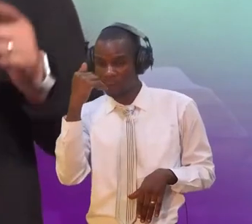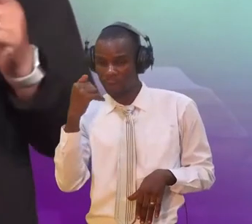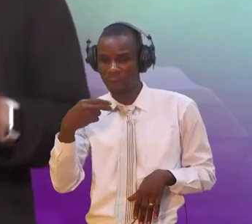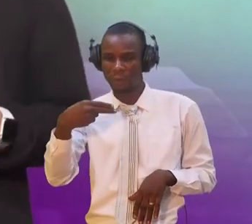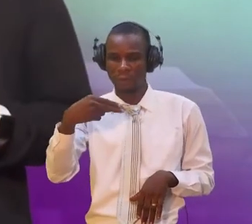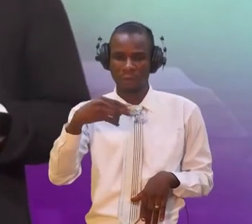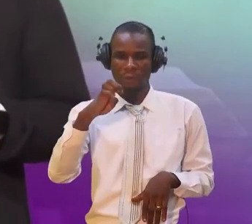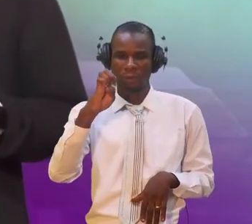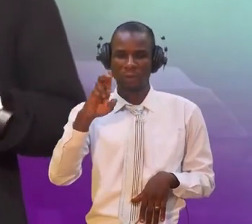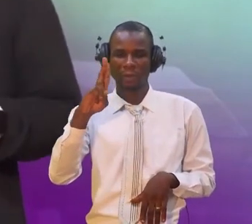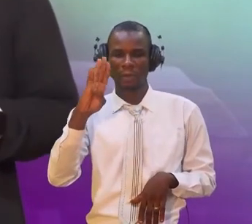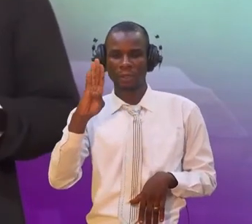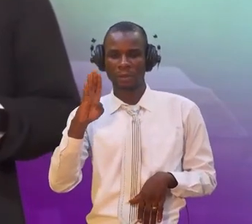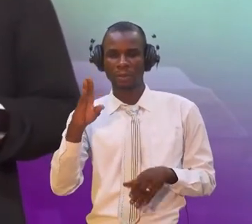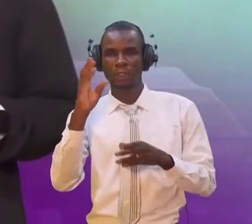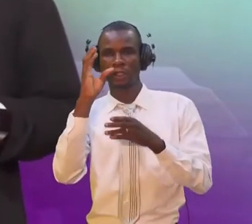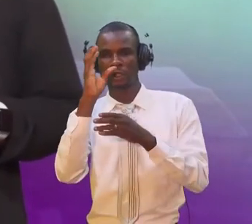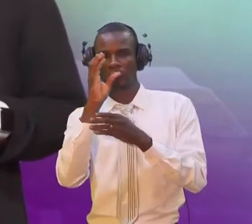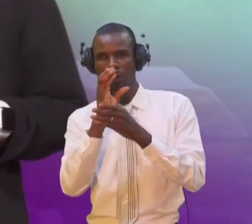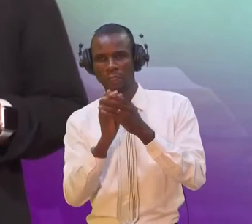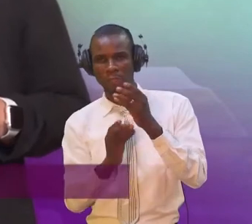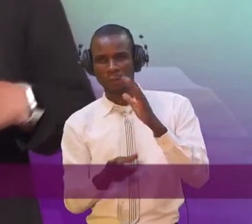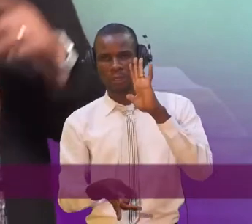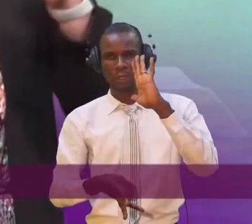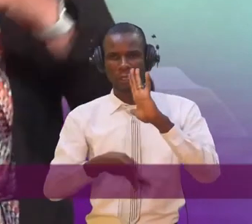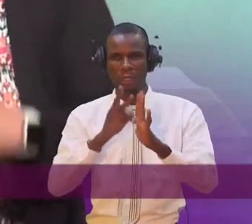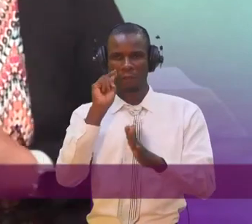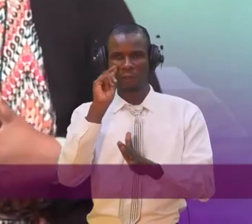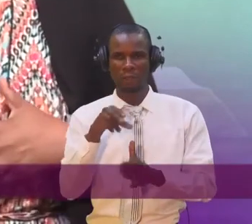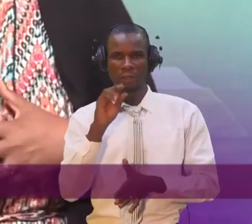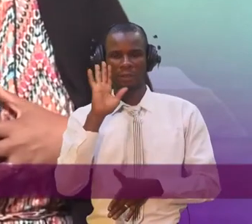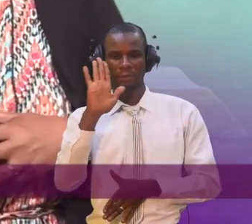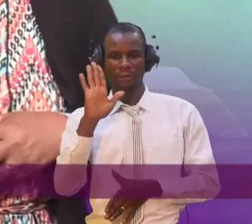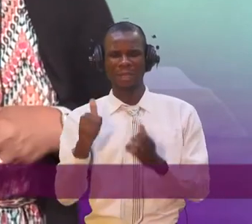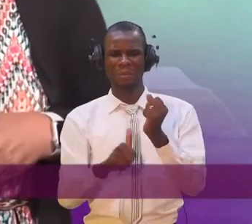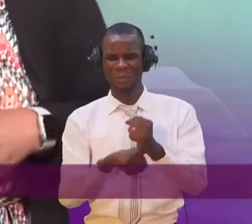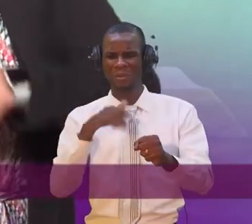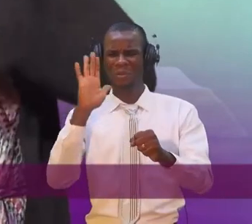kabisa, katika Waebrania 13:5.